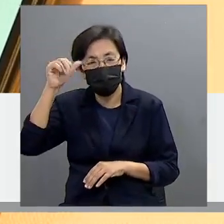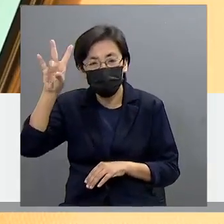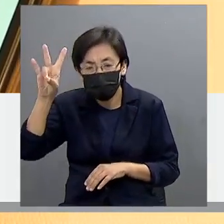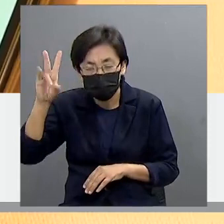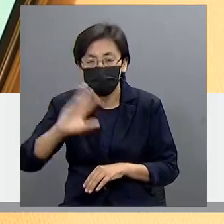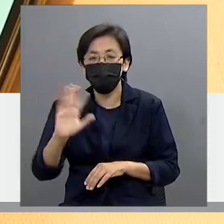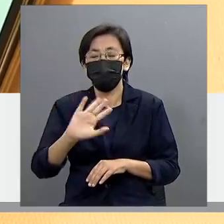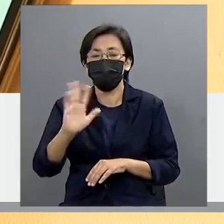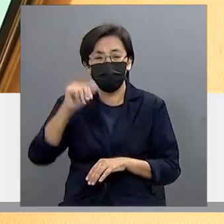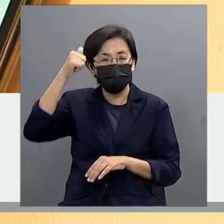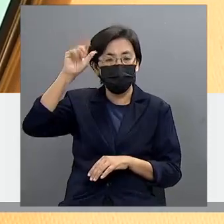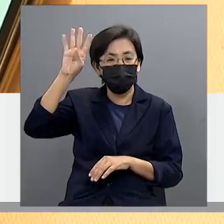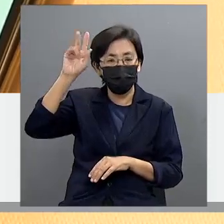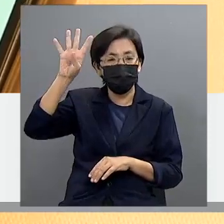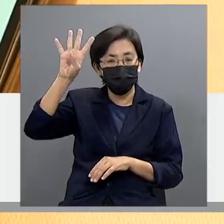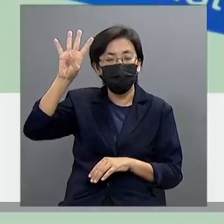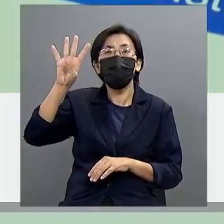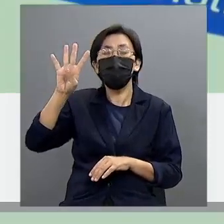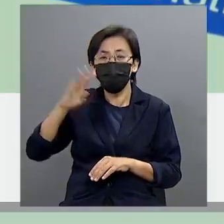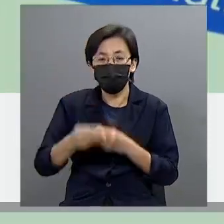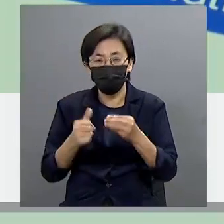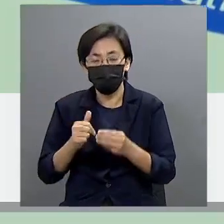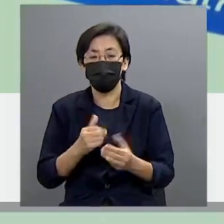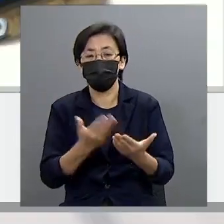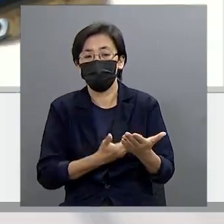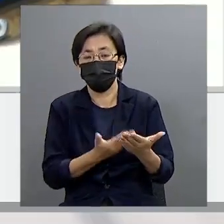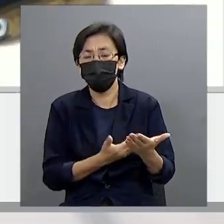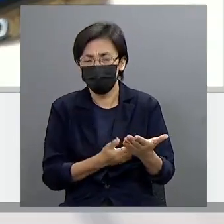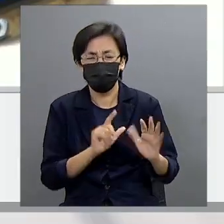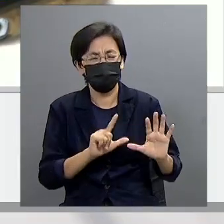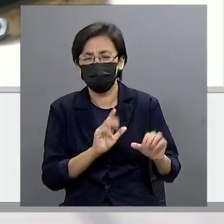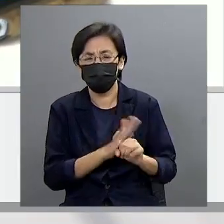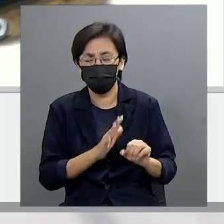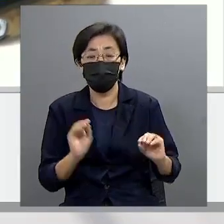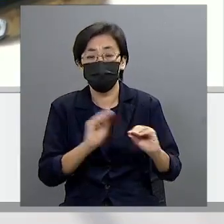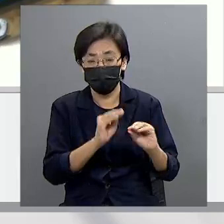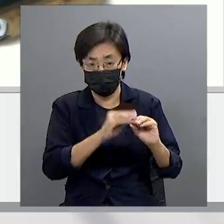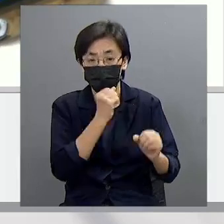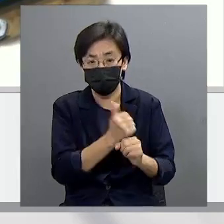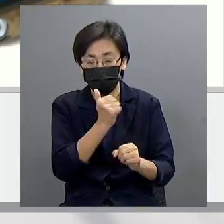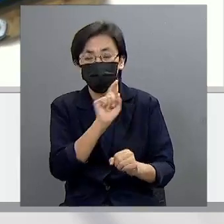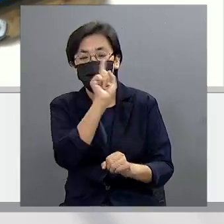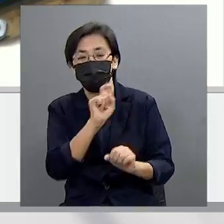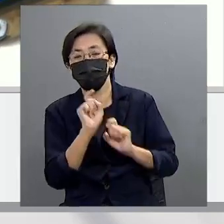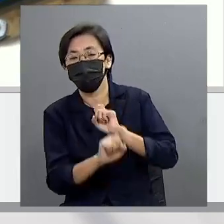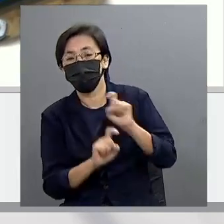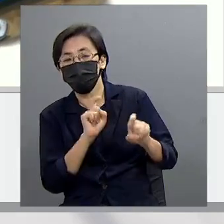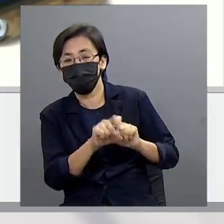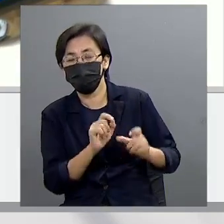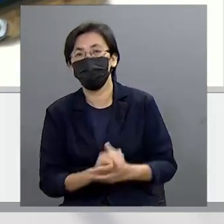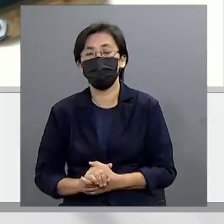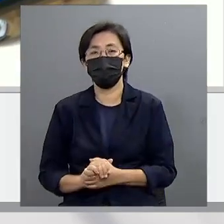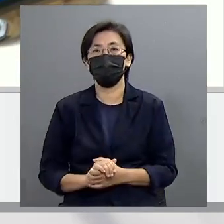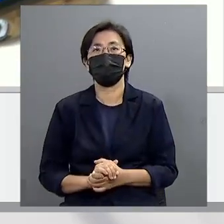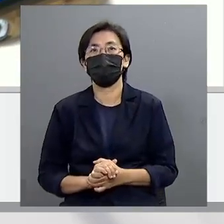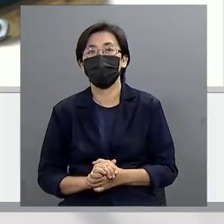ามมานะคะว่าเพิ่มโควต้าสลากออนไลน์กันไหมคุณผู้ชมก่อนหน้านี้นะคะก็มีคำพูดมาจากทางโฆษกสำนัก